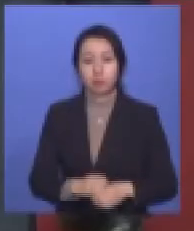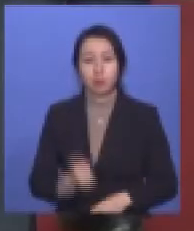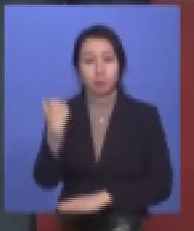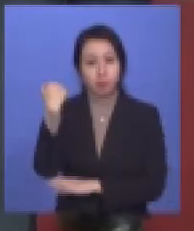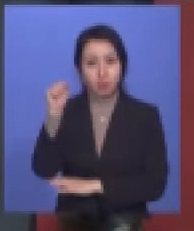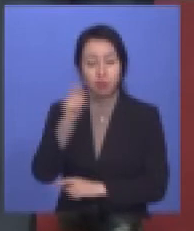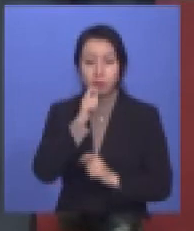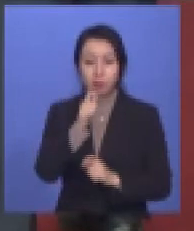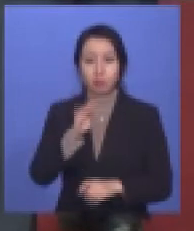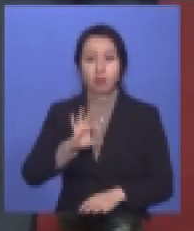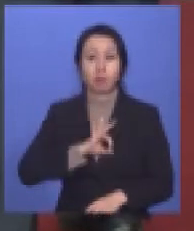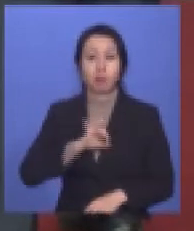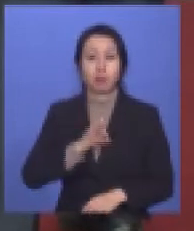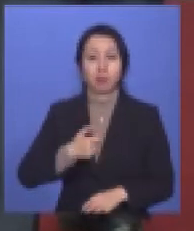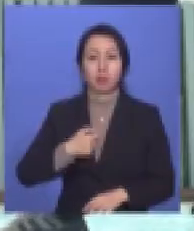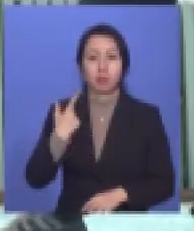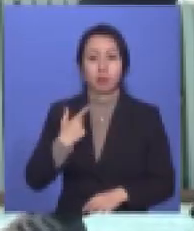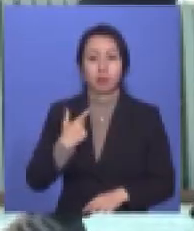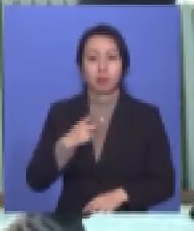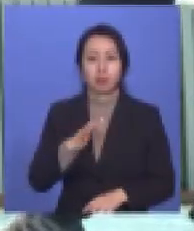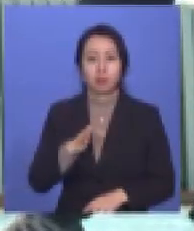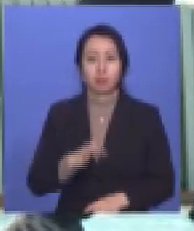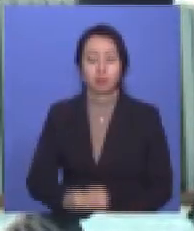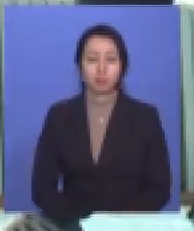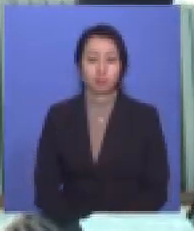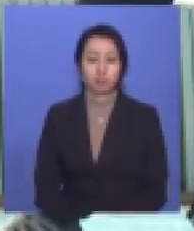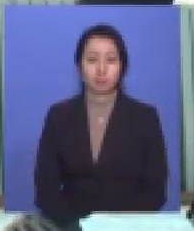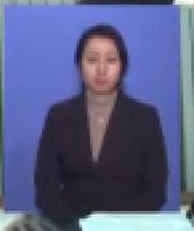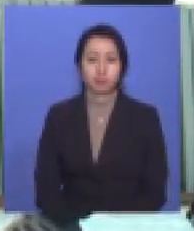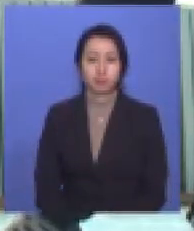Победители награждены медалями и грамотами. Тамерлан Тлеубаев, Анатолий Белонок, служба новостей.